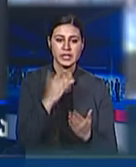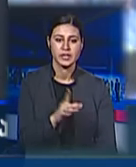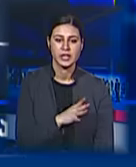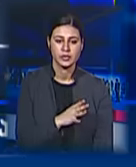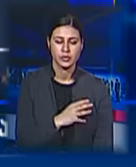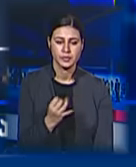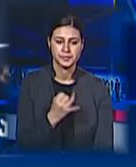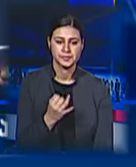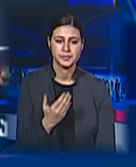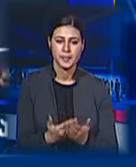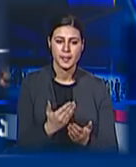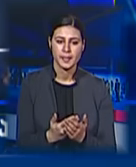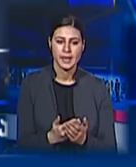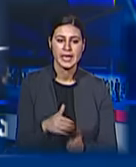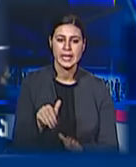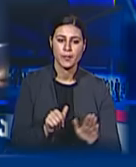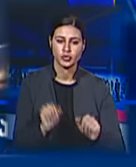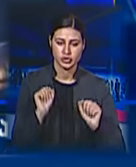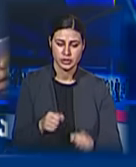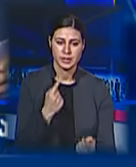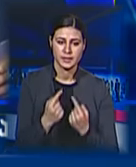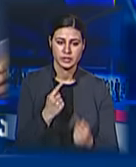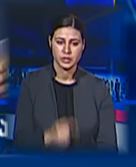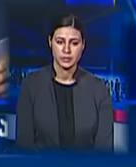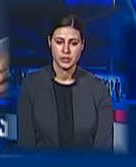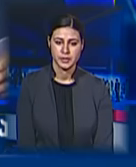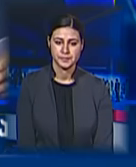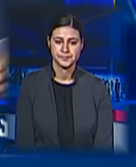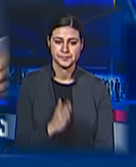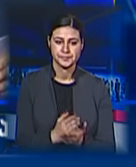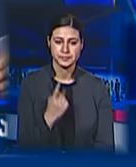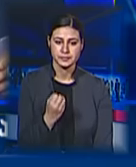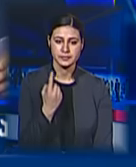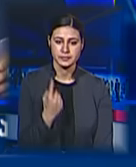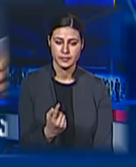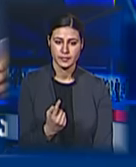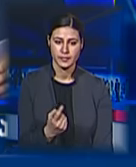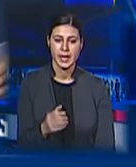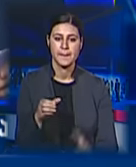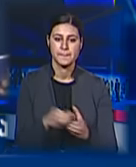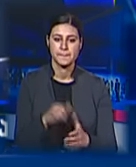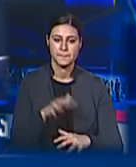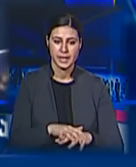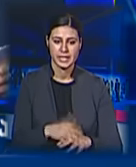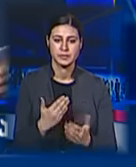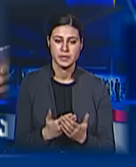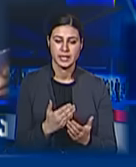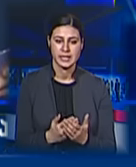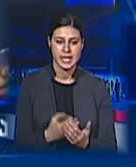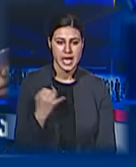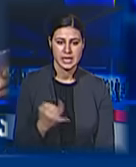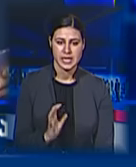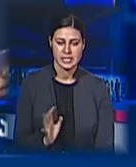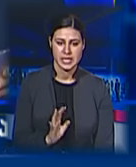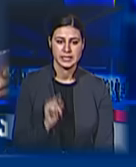ის მითხარი და აი დავუშვათ დეპოზიტებზე შეიძლება ვისაუბროთ. და არის ერთი კიდე მომენტი, კომერციულ ბანკებს ფაქტიურად აღარ